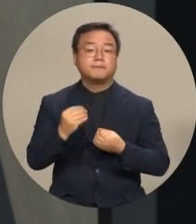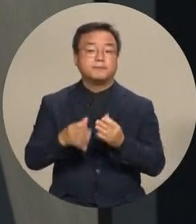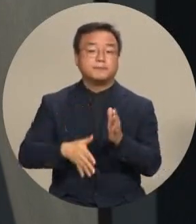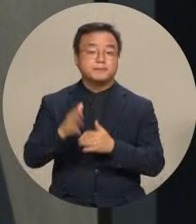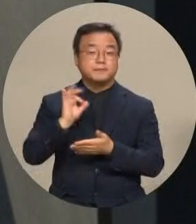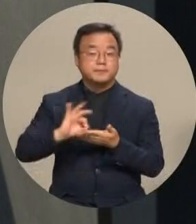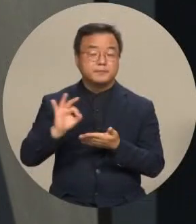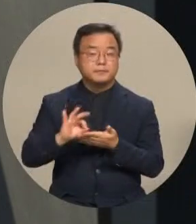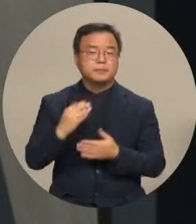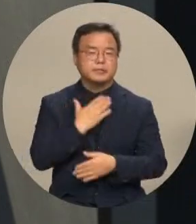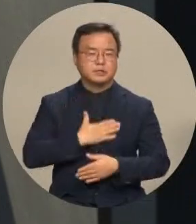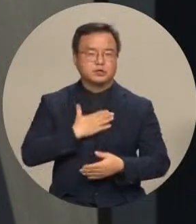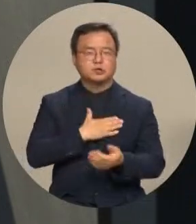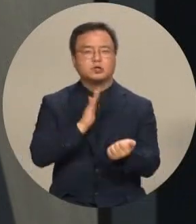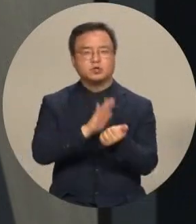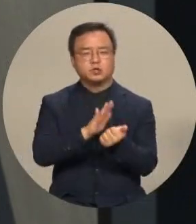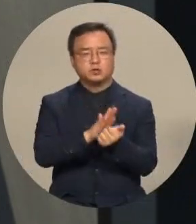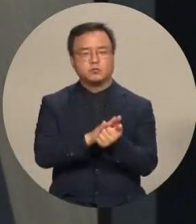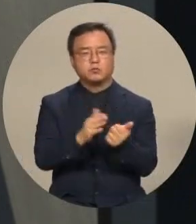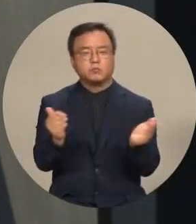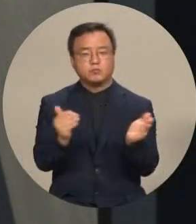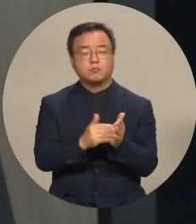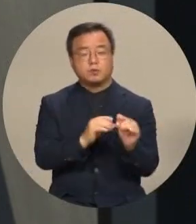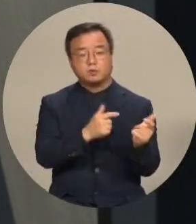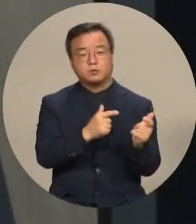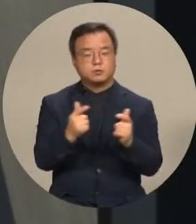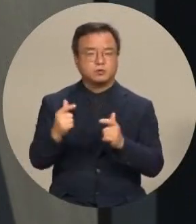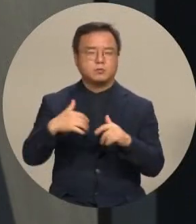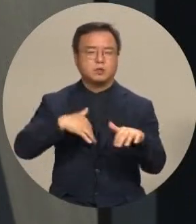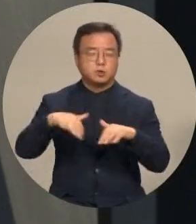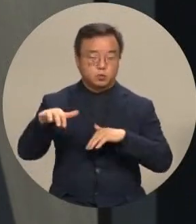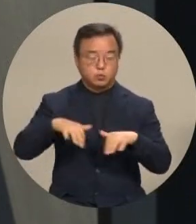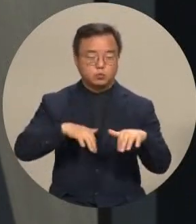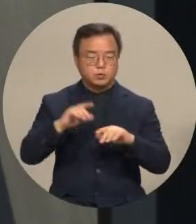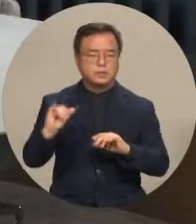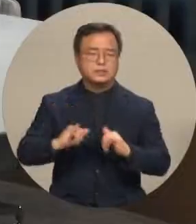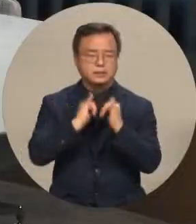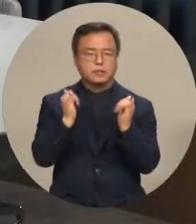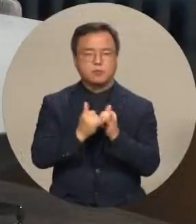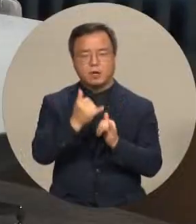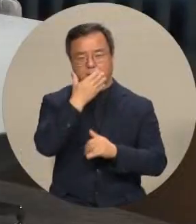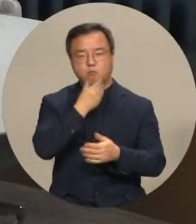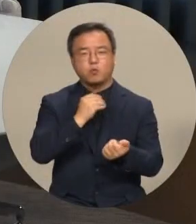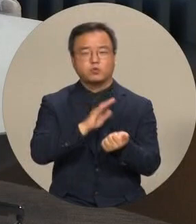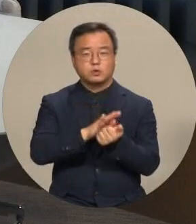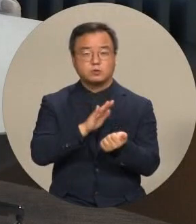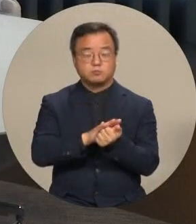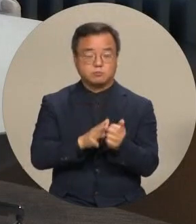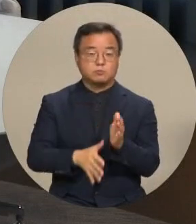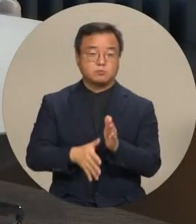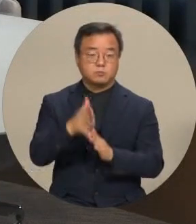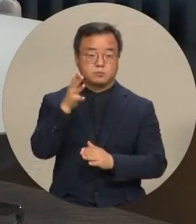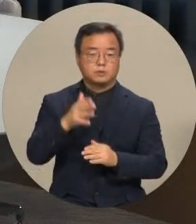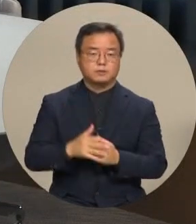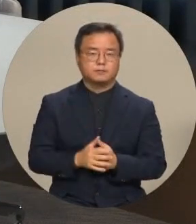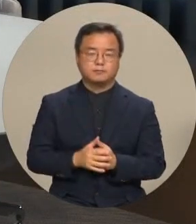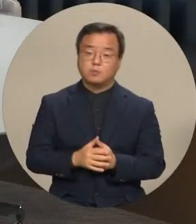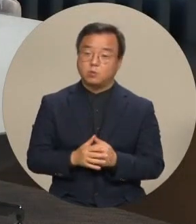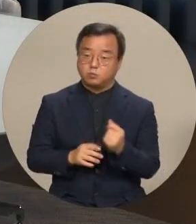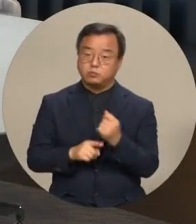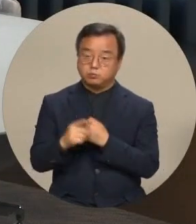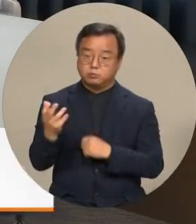정서지원 등을 돕는 노숙인 복지시설 즉 사회복지시설입니다 굉장히 의미있는 활동하고 계신데요